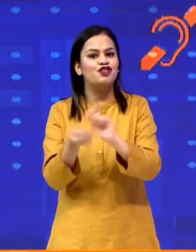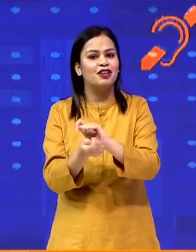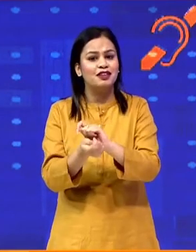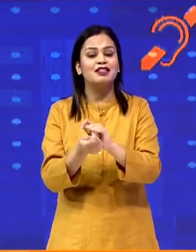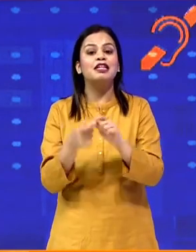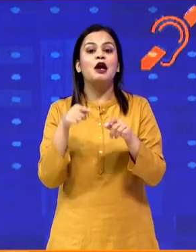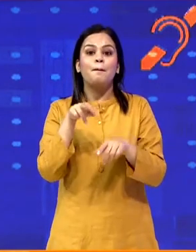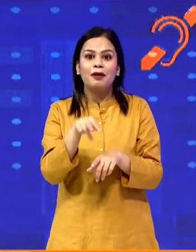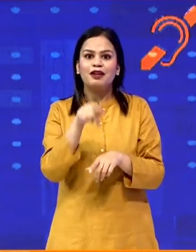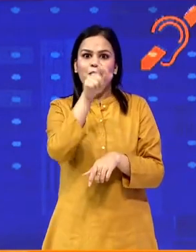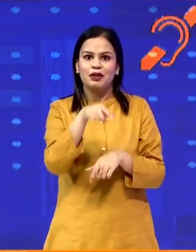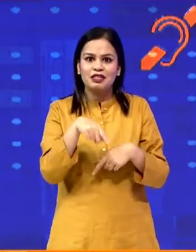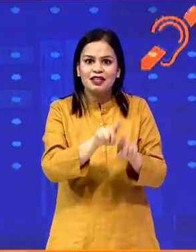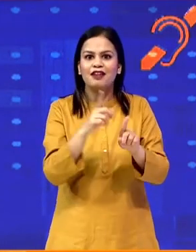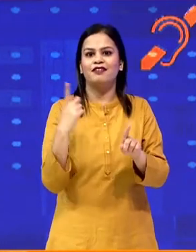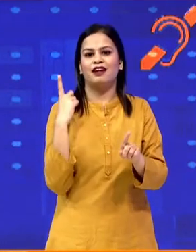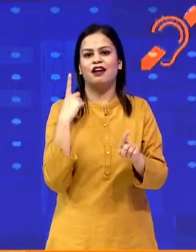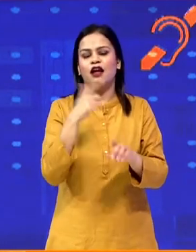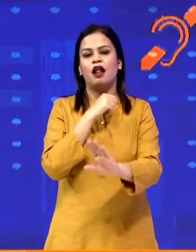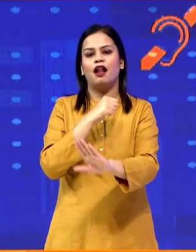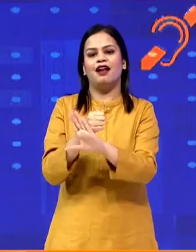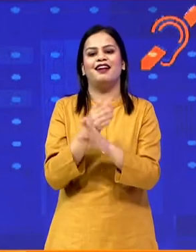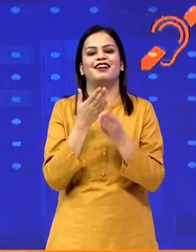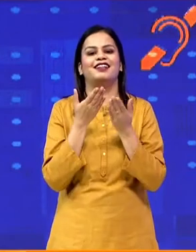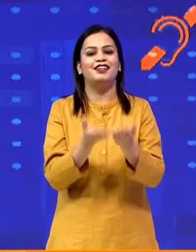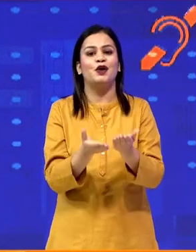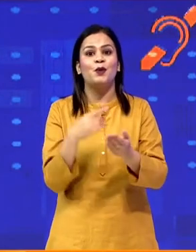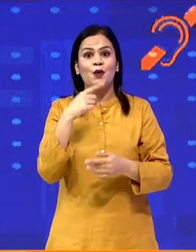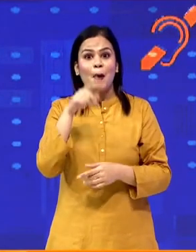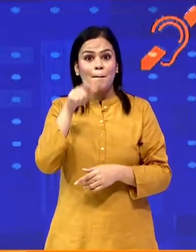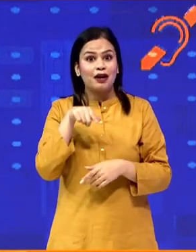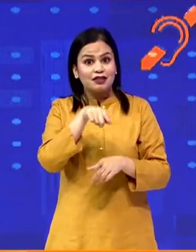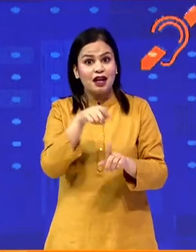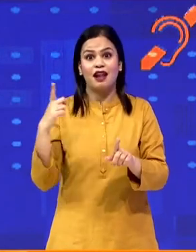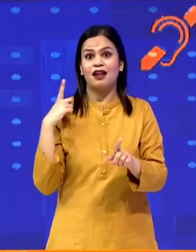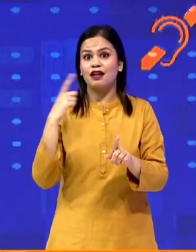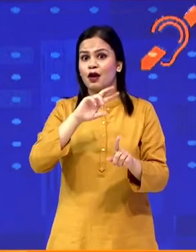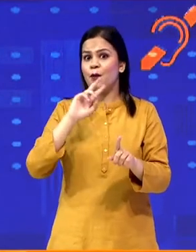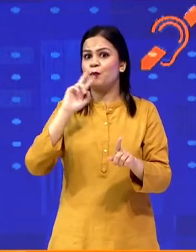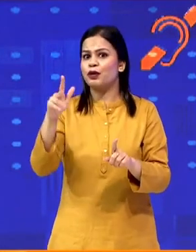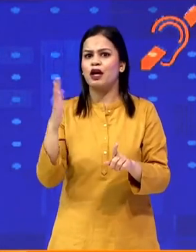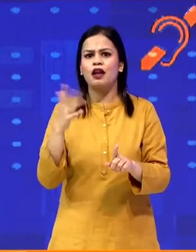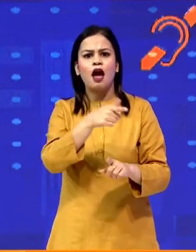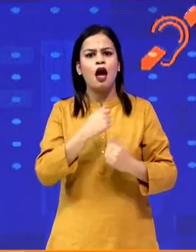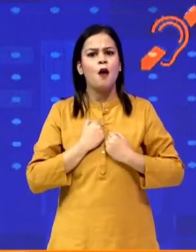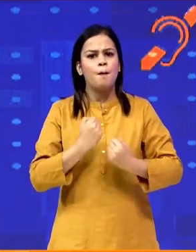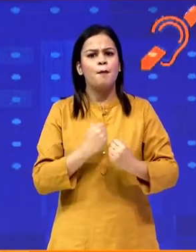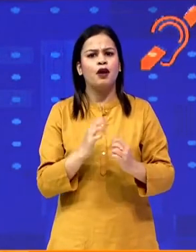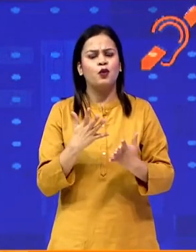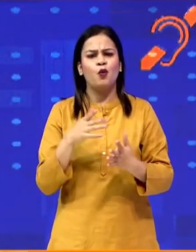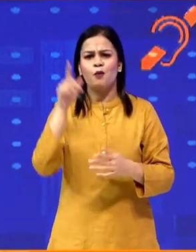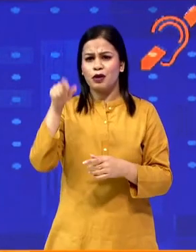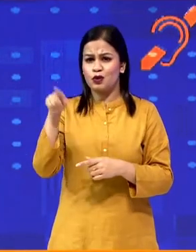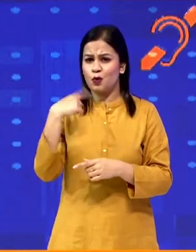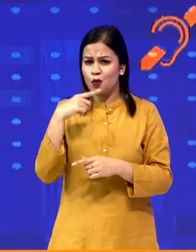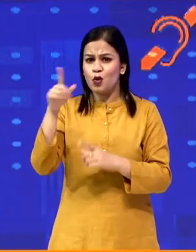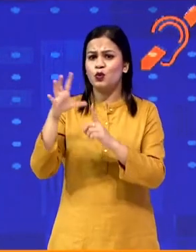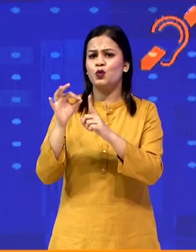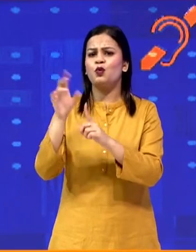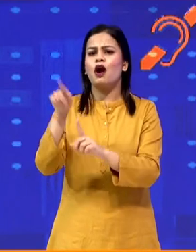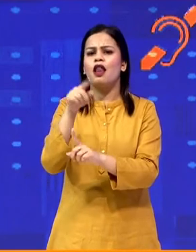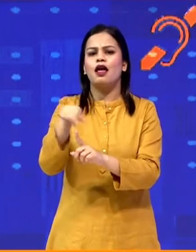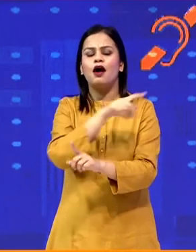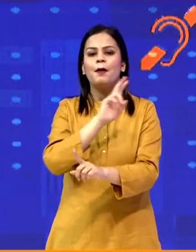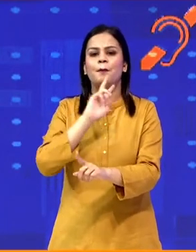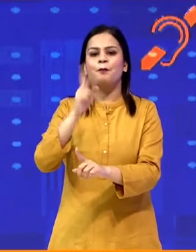दे रहे हैं अपनी पार्टी को सब कुछ जान के भी लीडर को कहते नहीं कहते हैं हिम्मत नहीं है की तुम गलत कर रहे हो